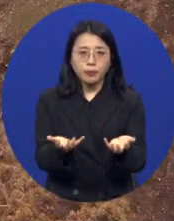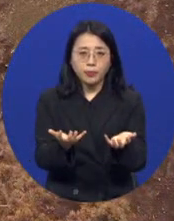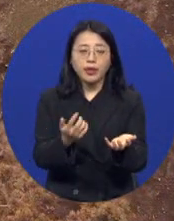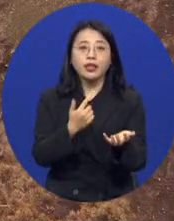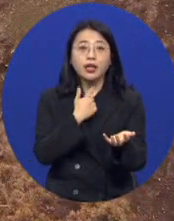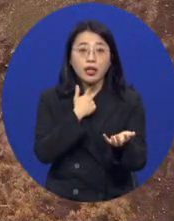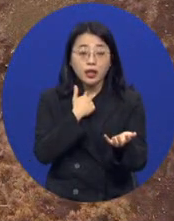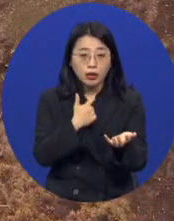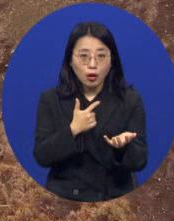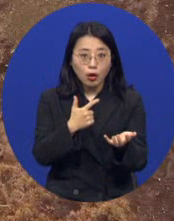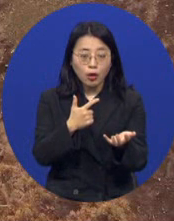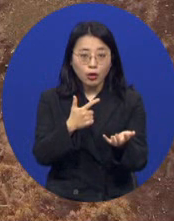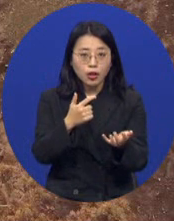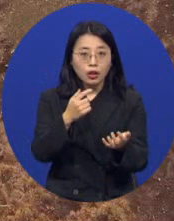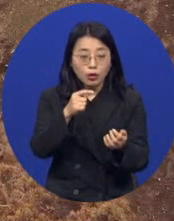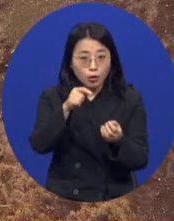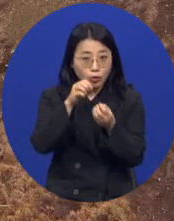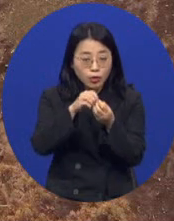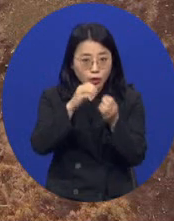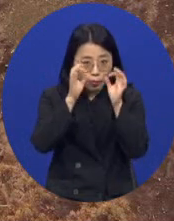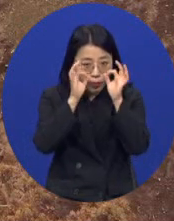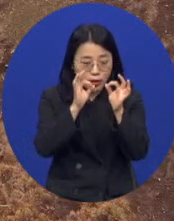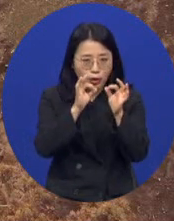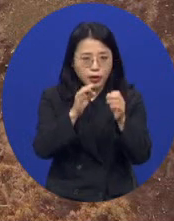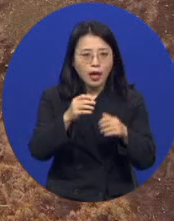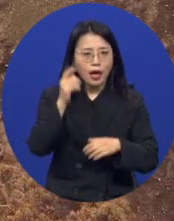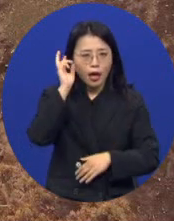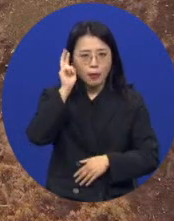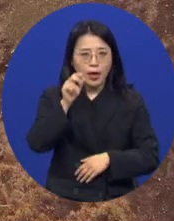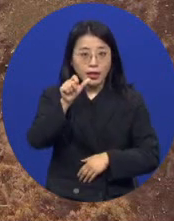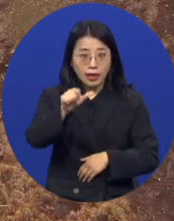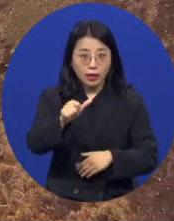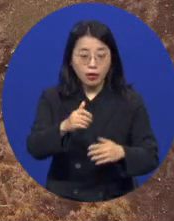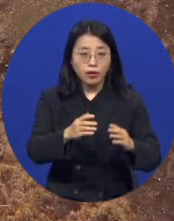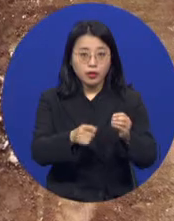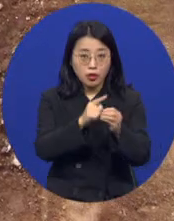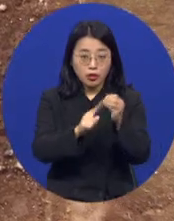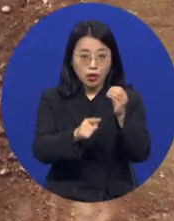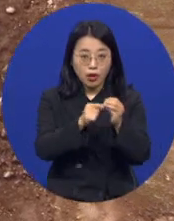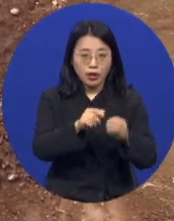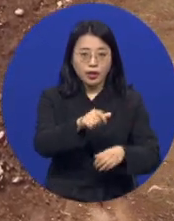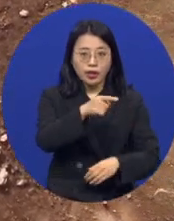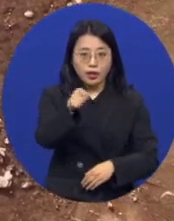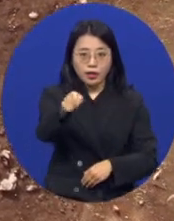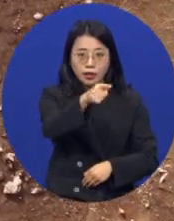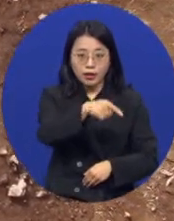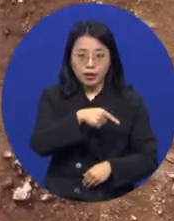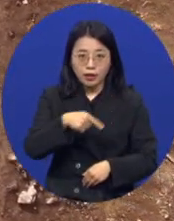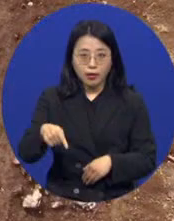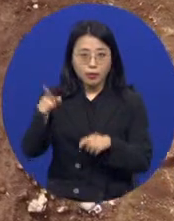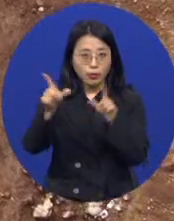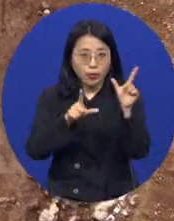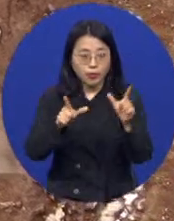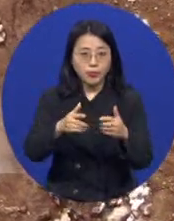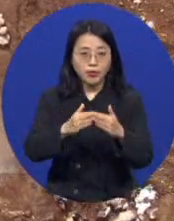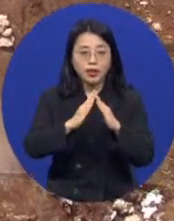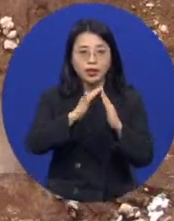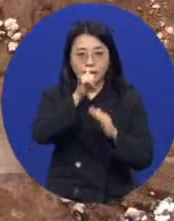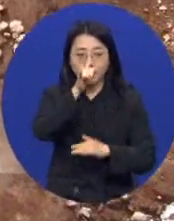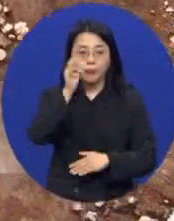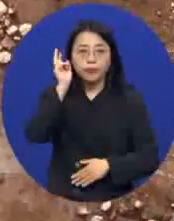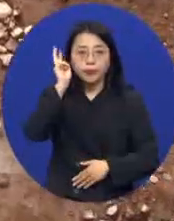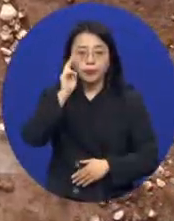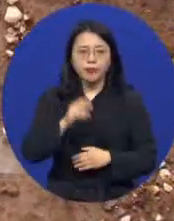보면 다섯 채의 건물이 디귿자로 배치됐던 걸 알 수 있습니다. 부지 가장 위쪽에 가장